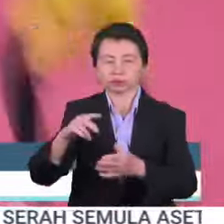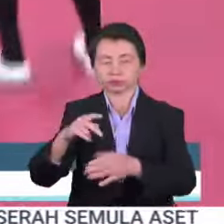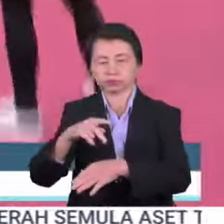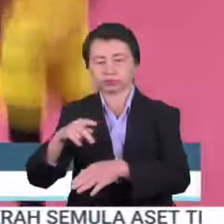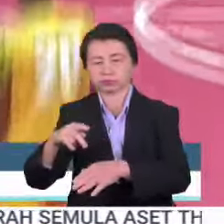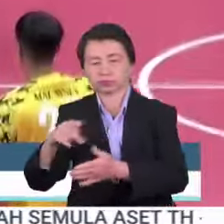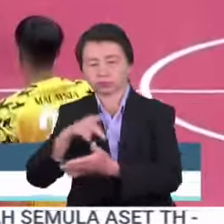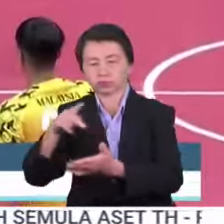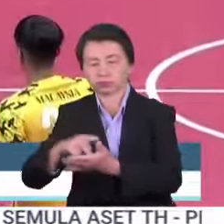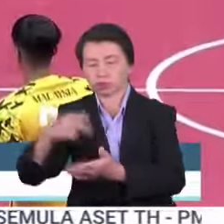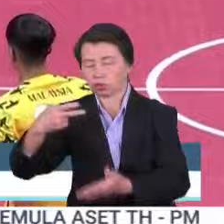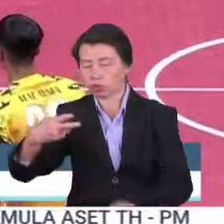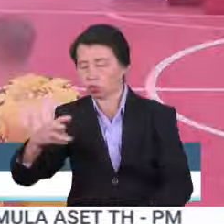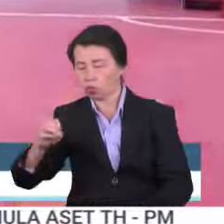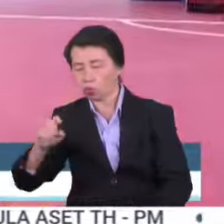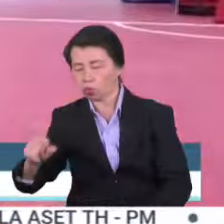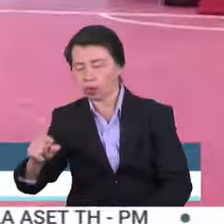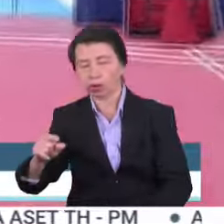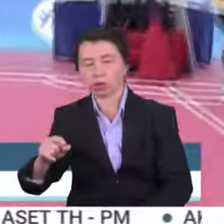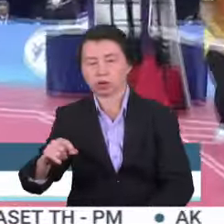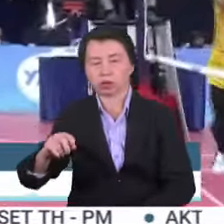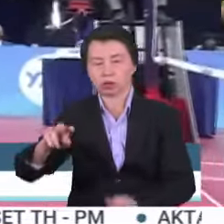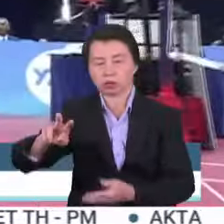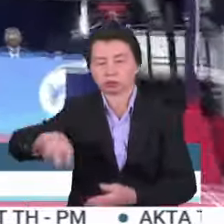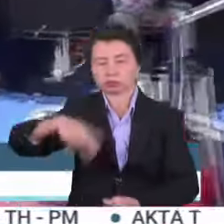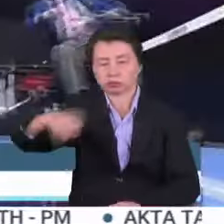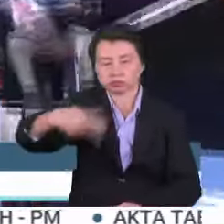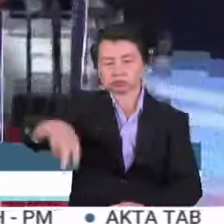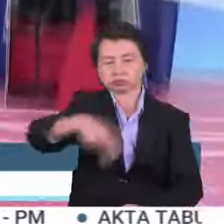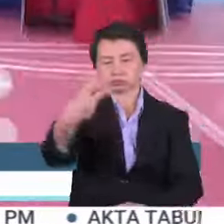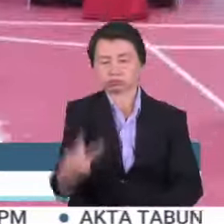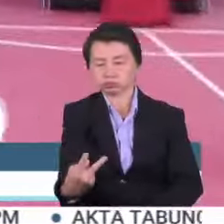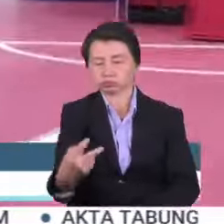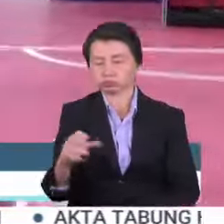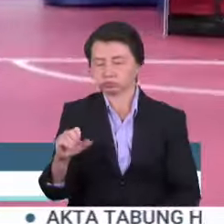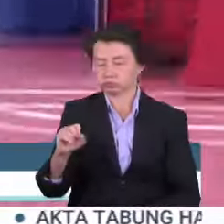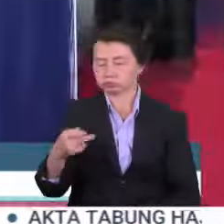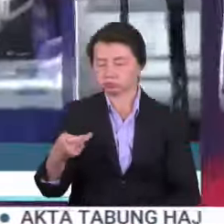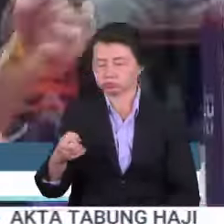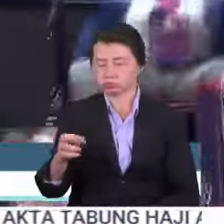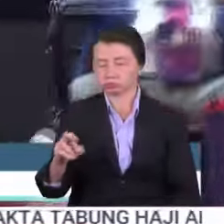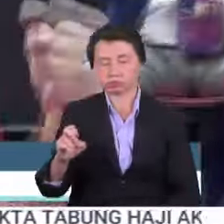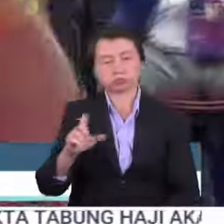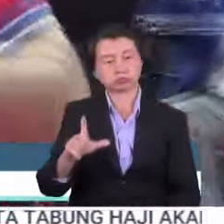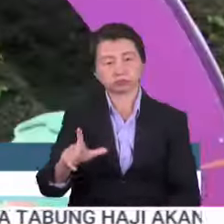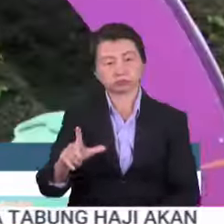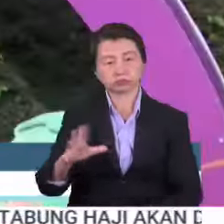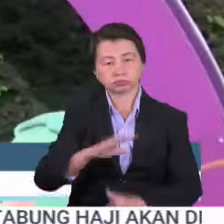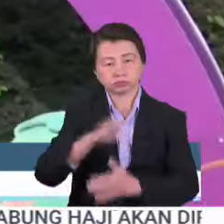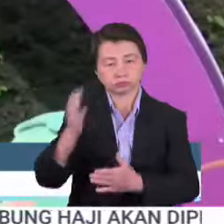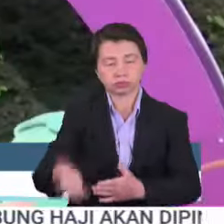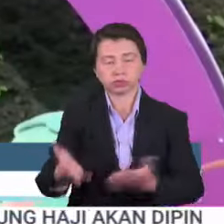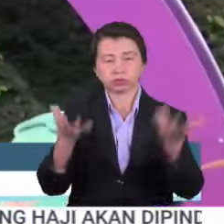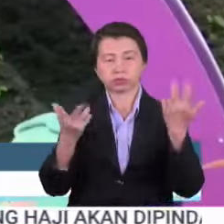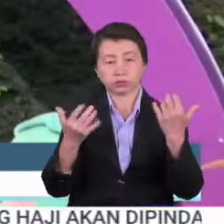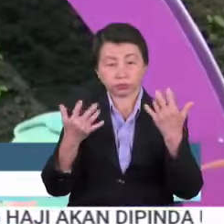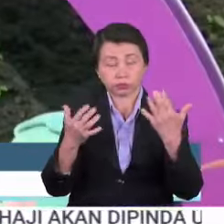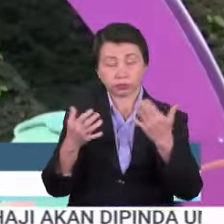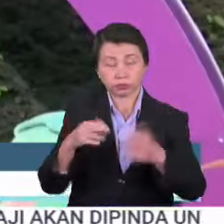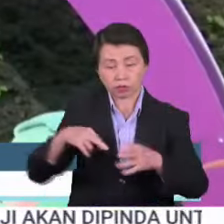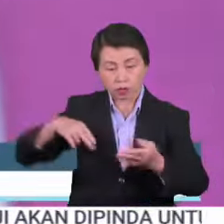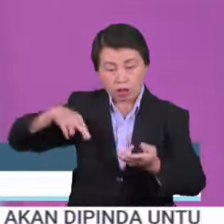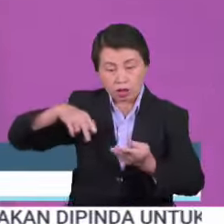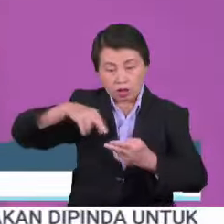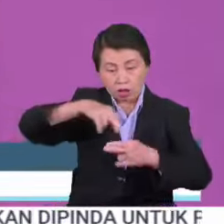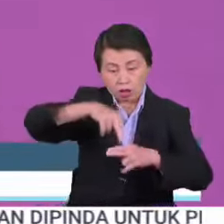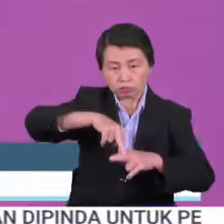Sukan Huanglong, atlet gimnastik negara Syarul Aimi Kamaru Hisham menamatkan penantian 17 tahun